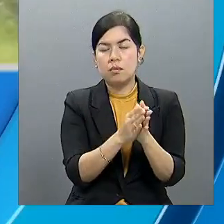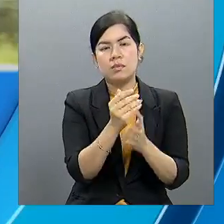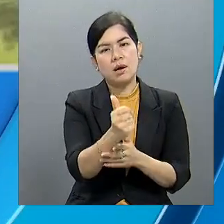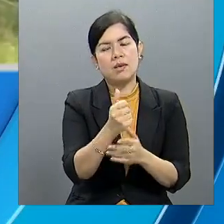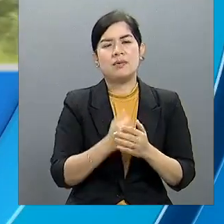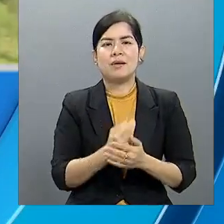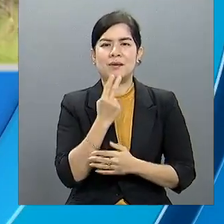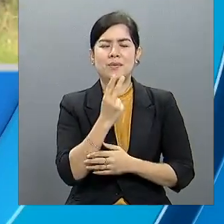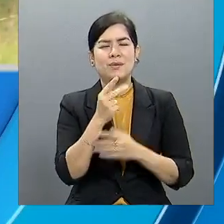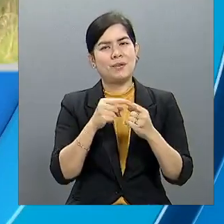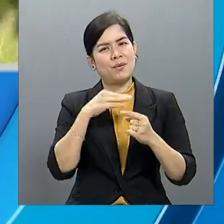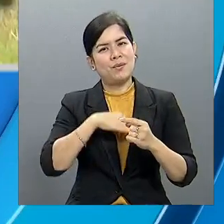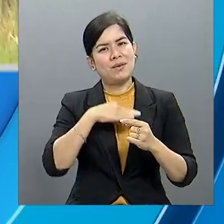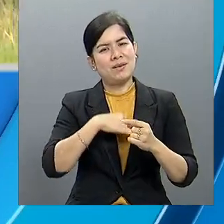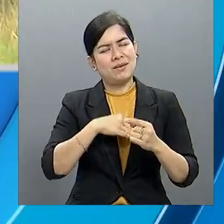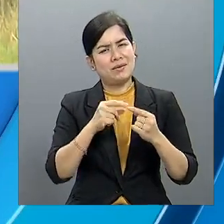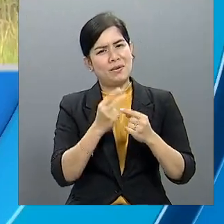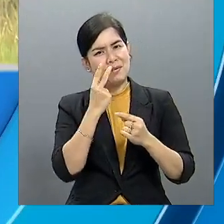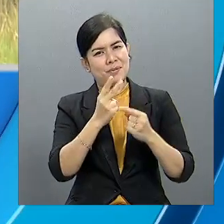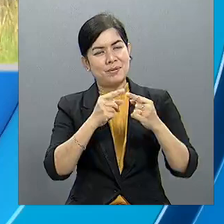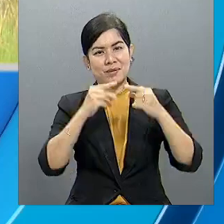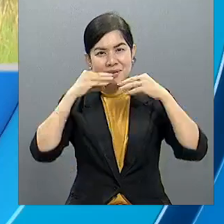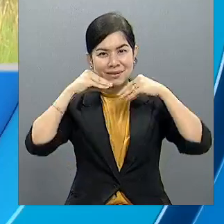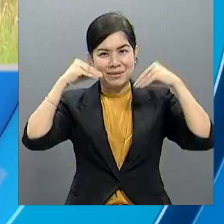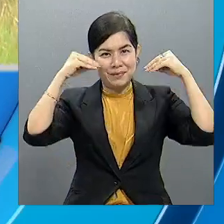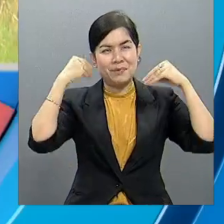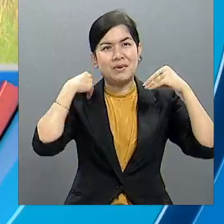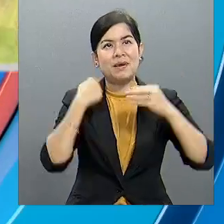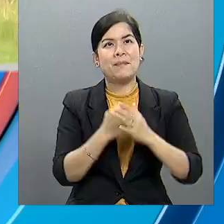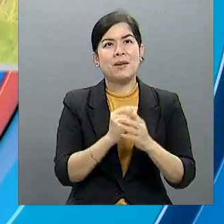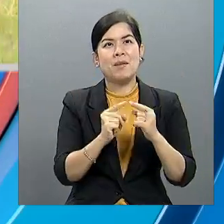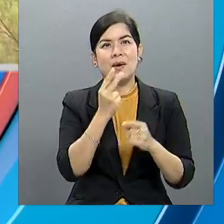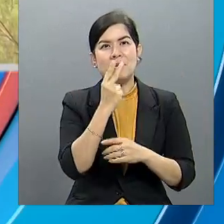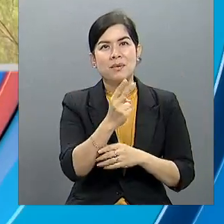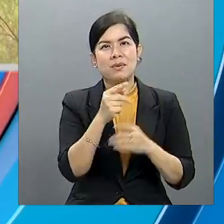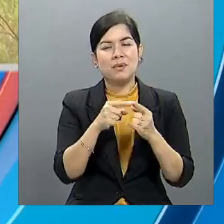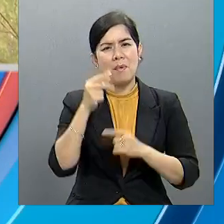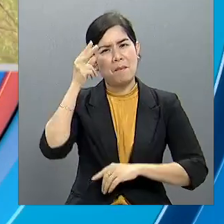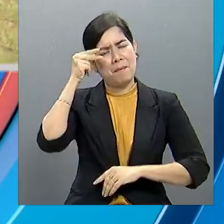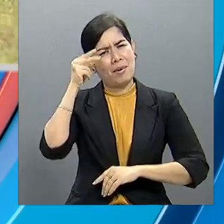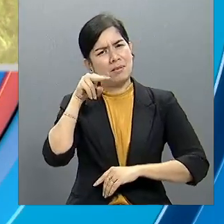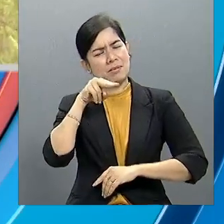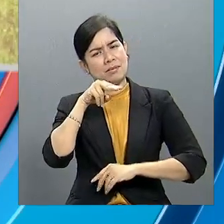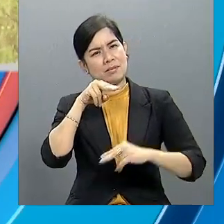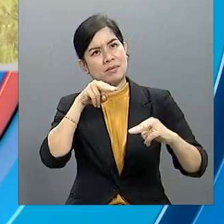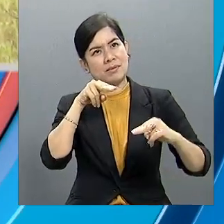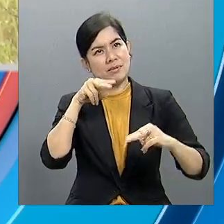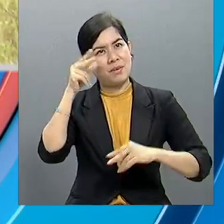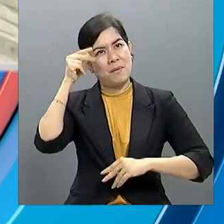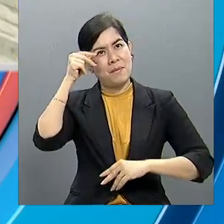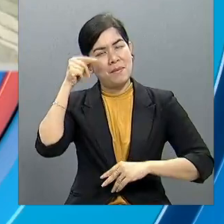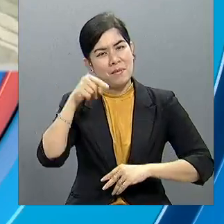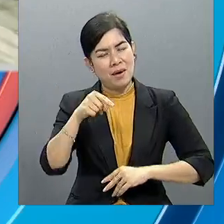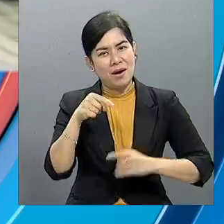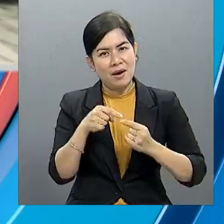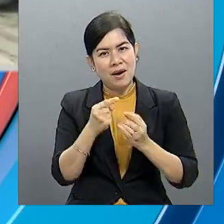กงงครับใช่ คณตองพูดถูก เหนมาเดินๆทำไมแกนหนาอยเหืวาเขากินย้าอยู่ปุ๊บกเงยหน